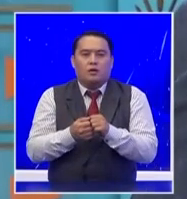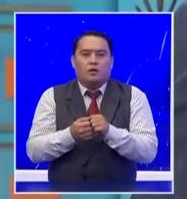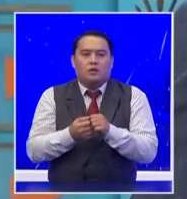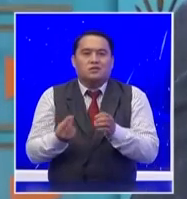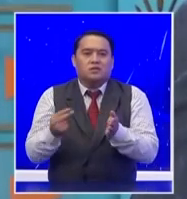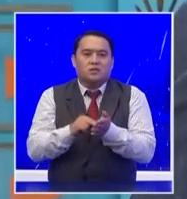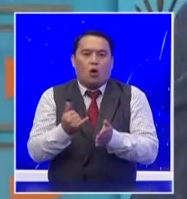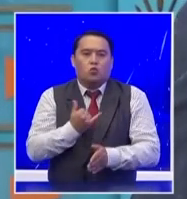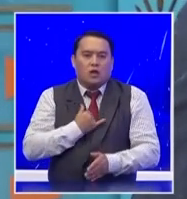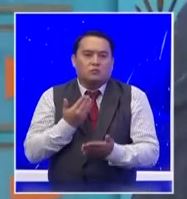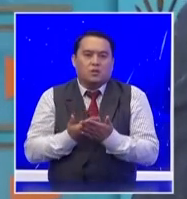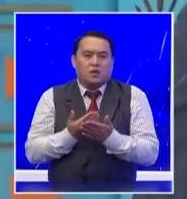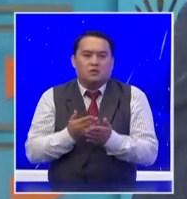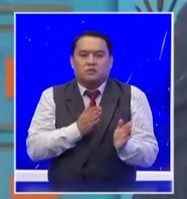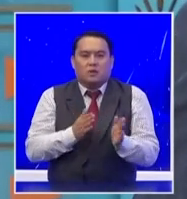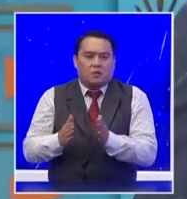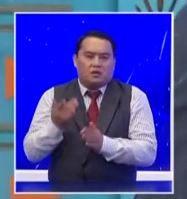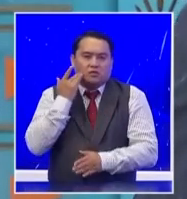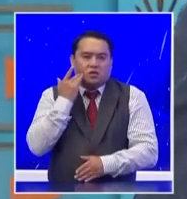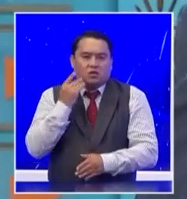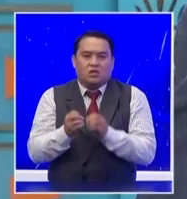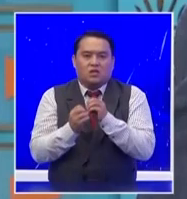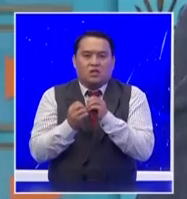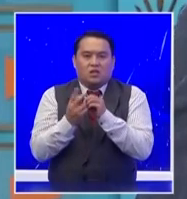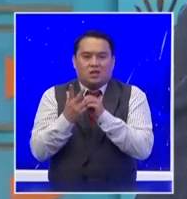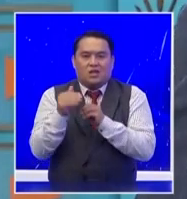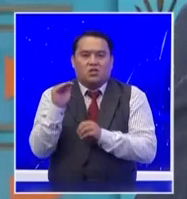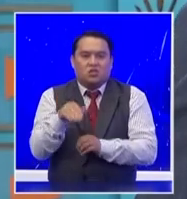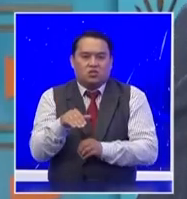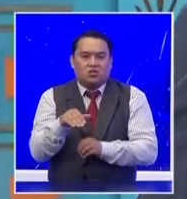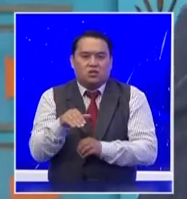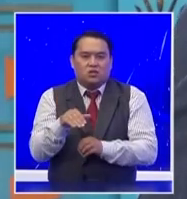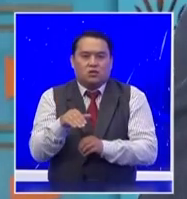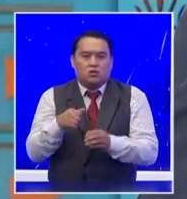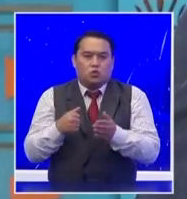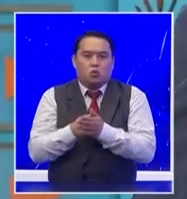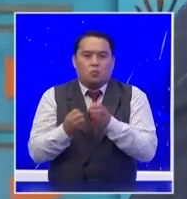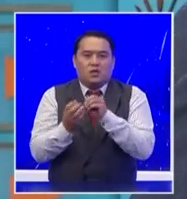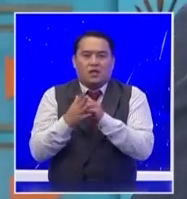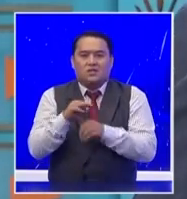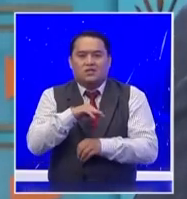цене? Цена у нас стабильная, то есть 13 тысяч до 15 тысяч.